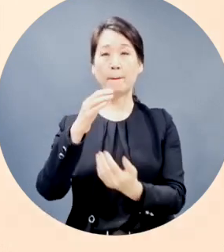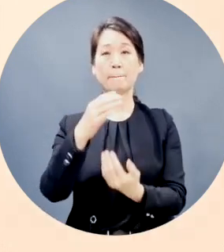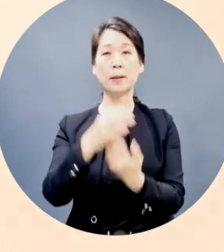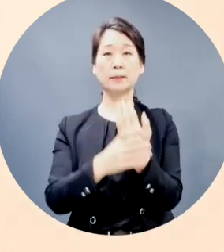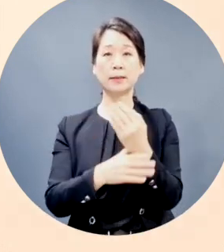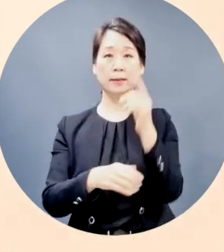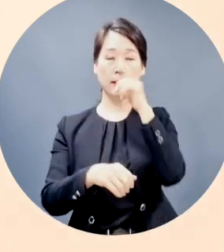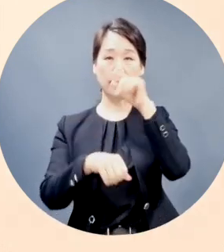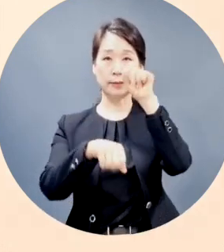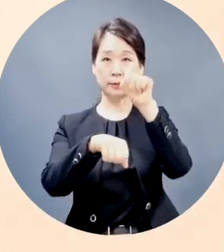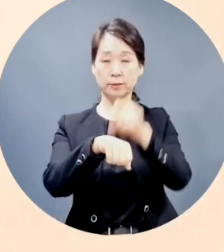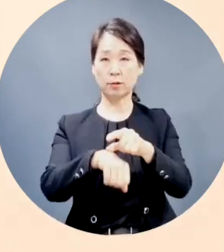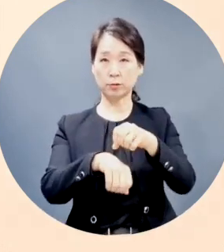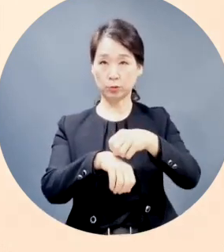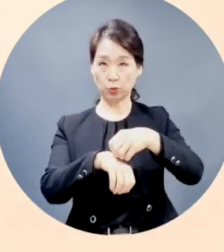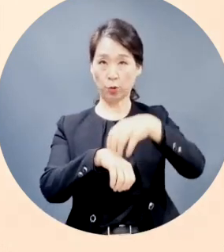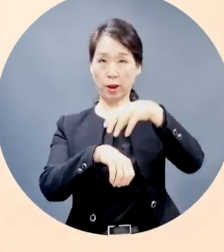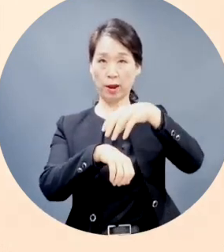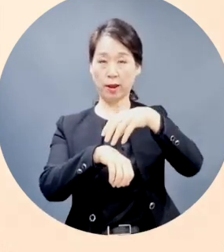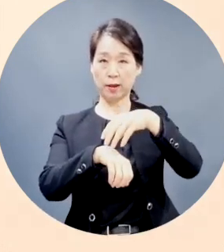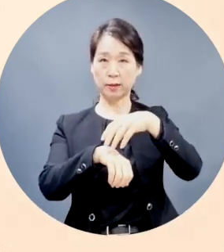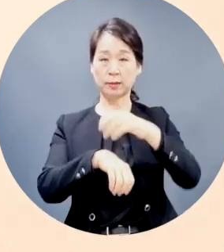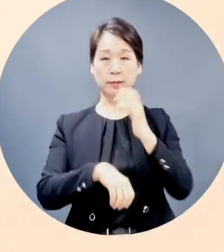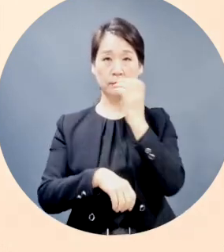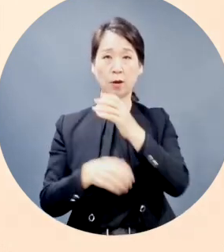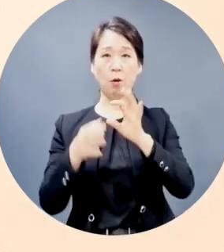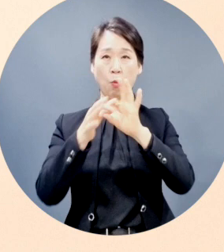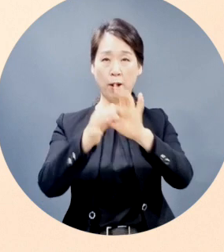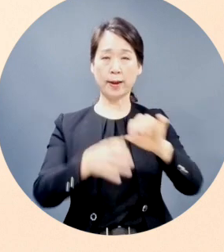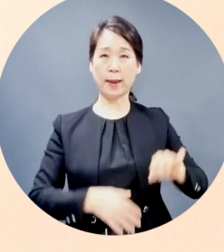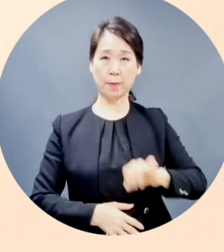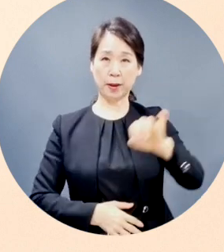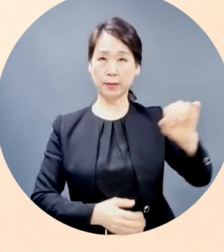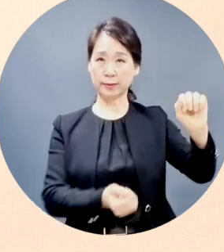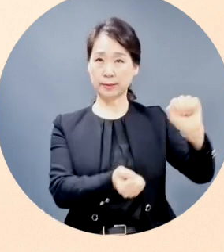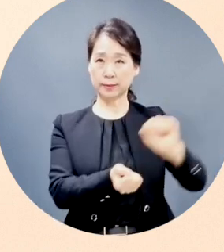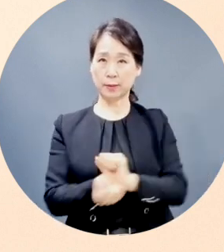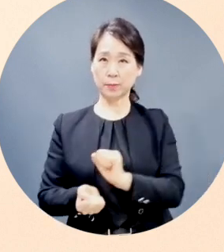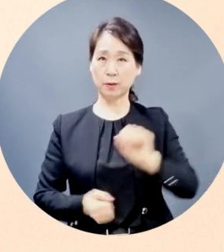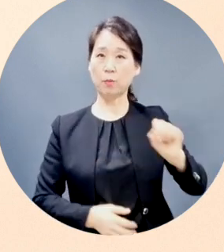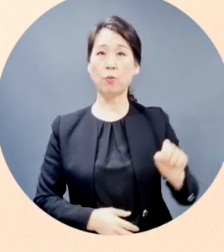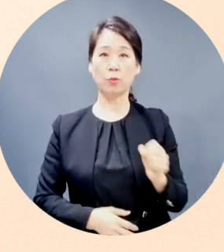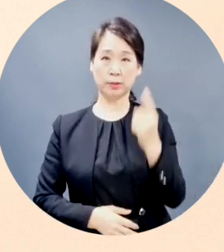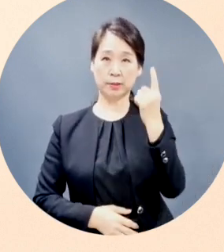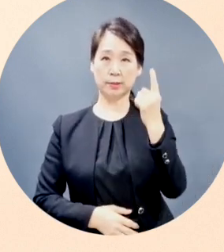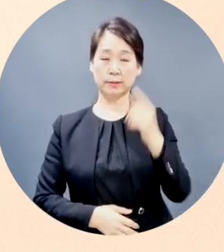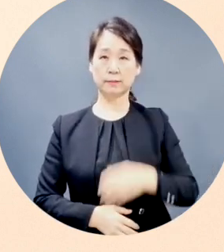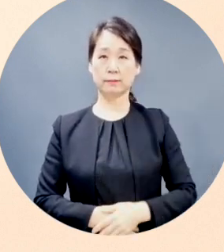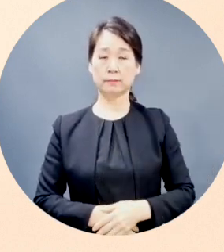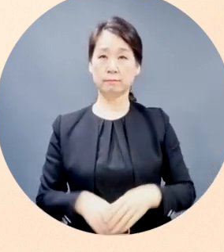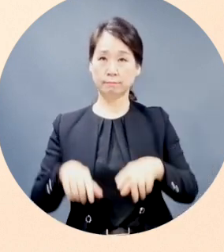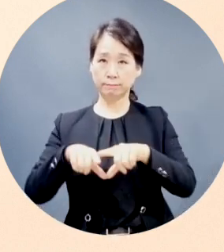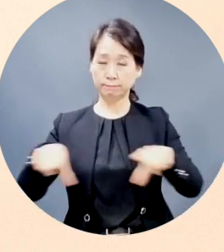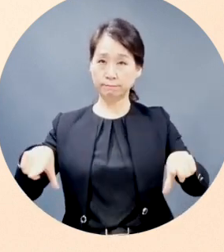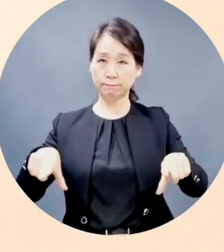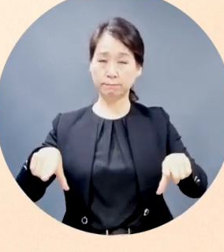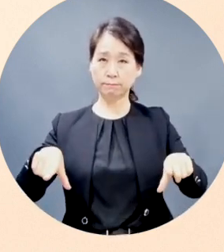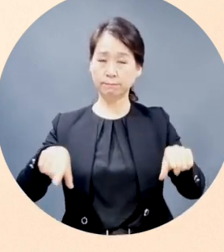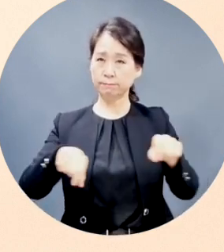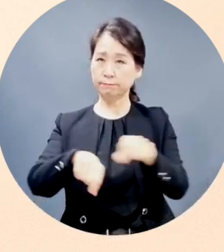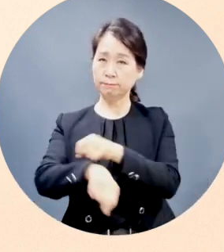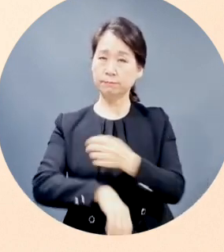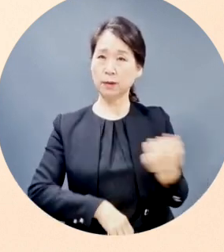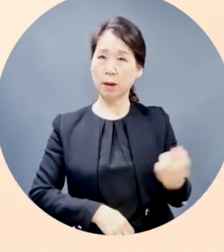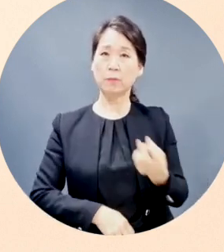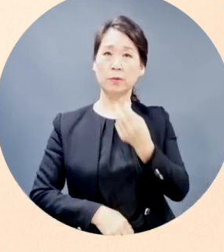자궁경부에 발생하는 악성 종양으로 주로 성접촉을 통한 바이러스 감염이 주요한 원인입니다. 대부분 초기에는